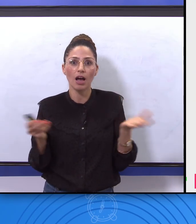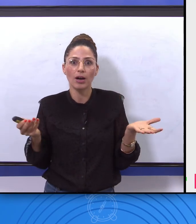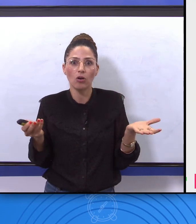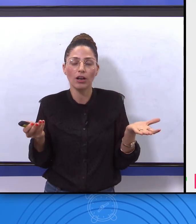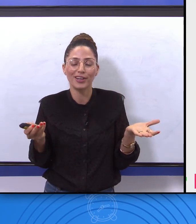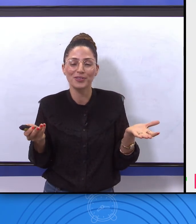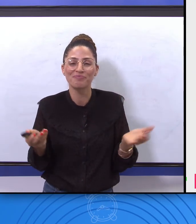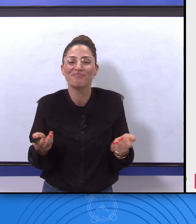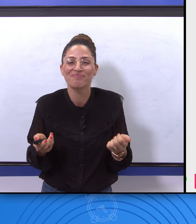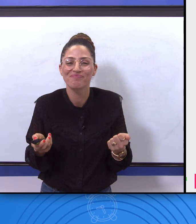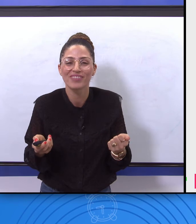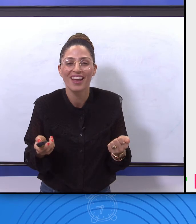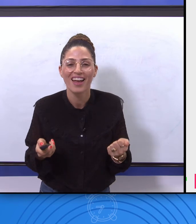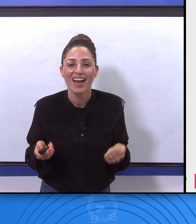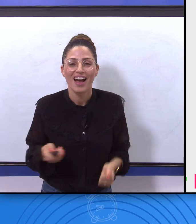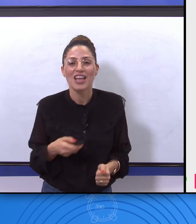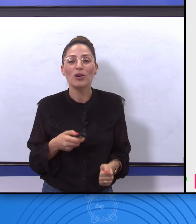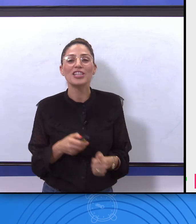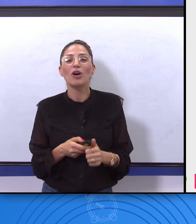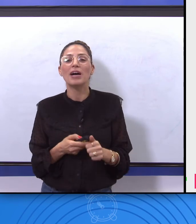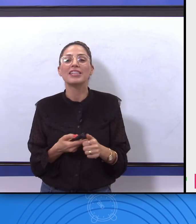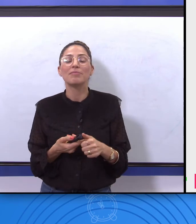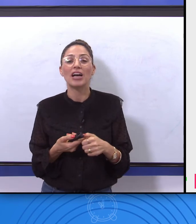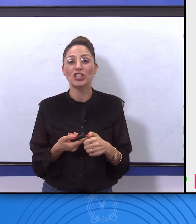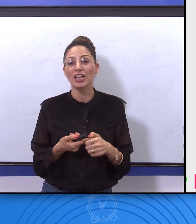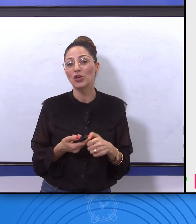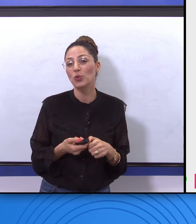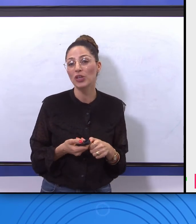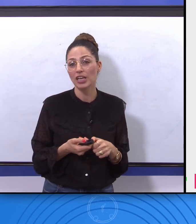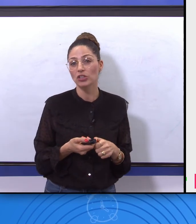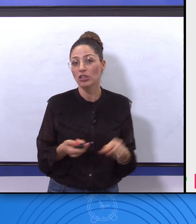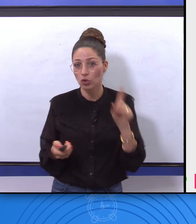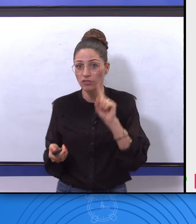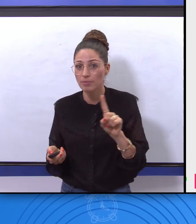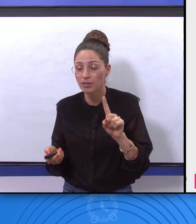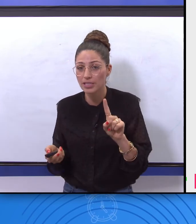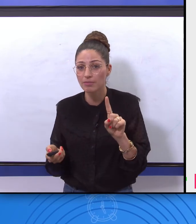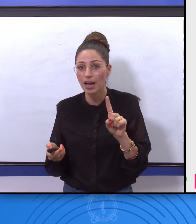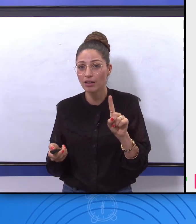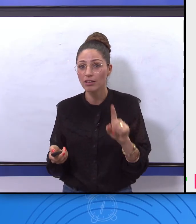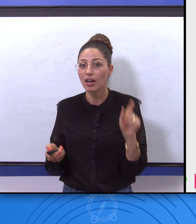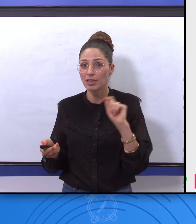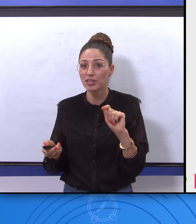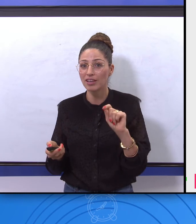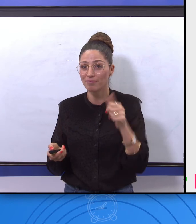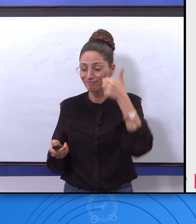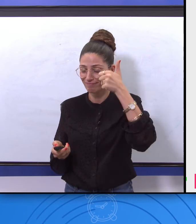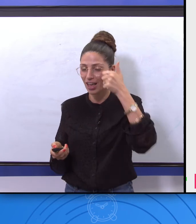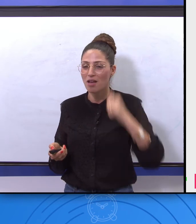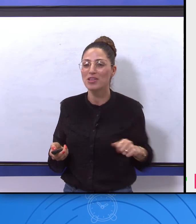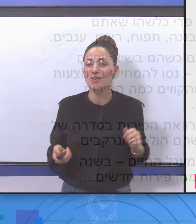אופס, סליחה, מה קורה לי היום? אז בואו ניצור בהשראת של אורי גרשט. כותבים את המשימה? אתם